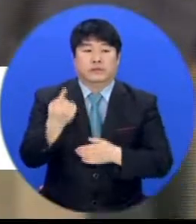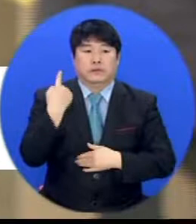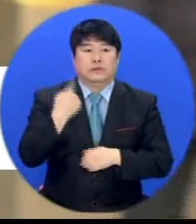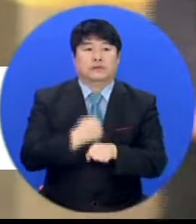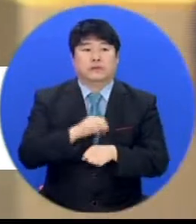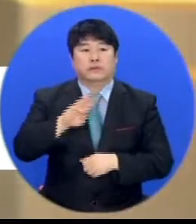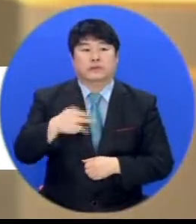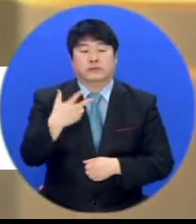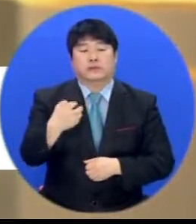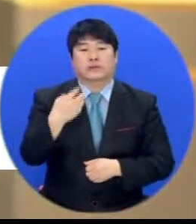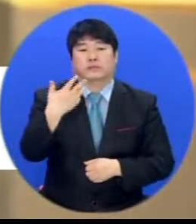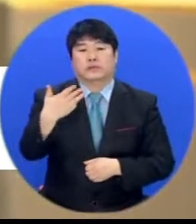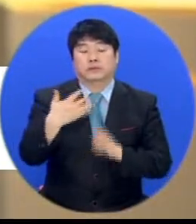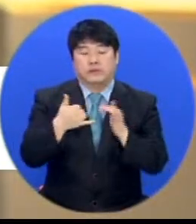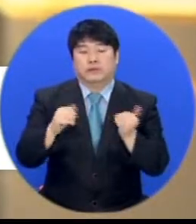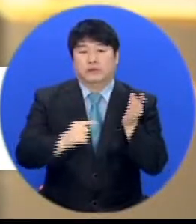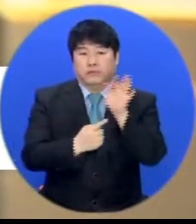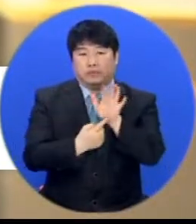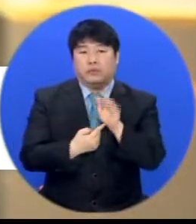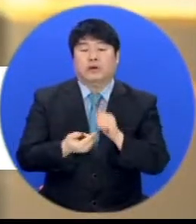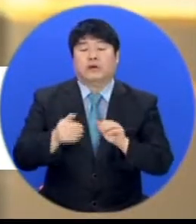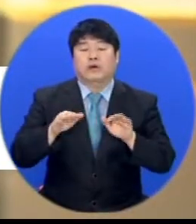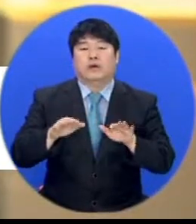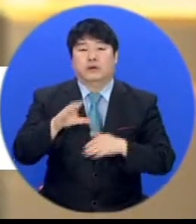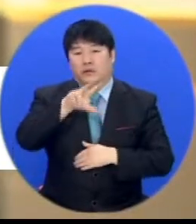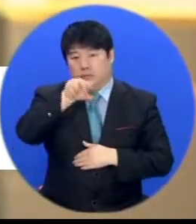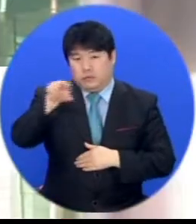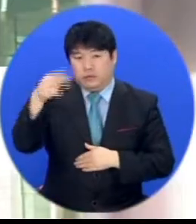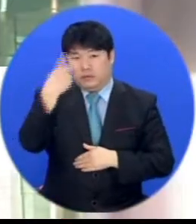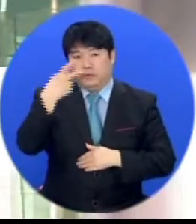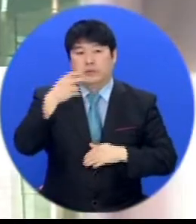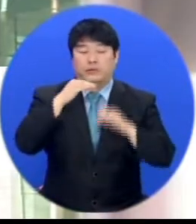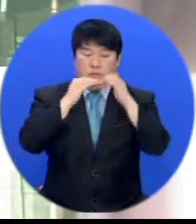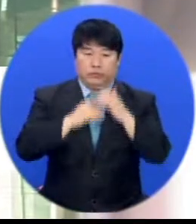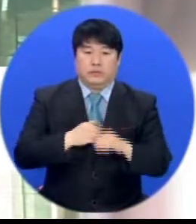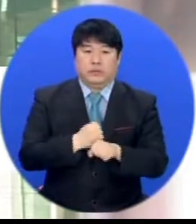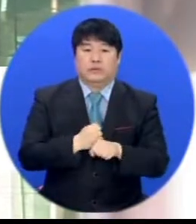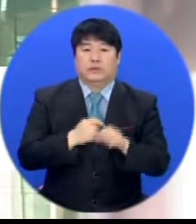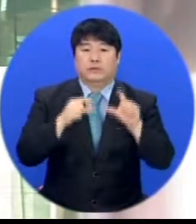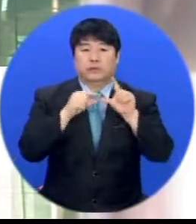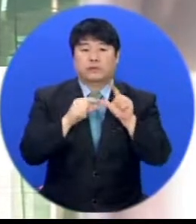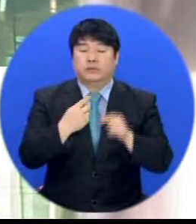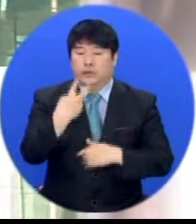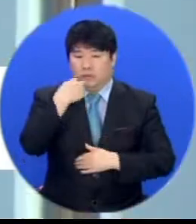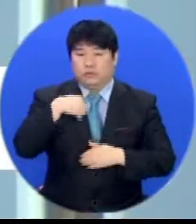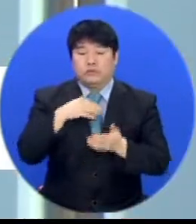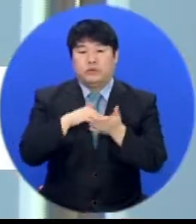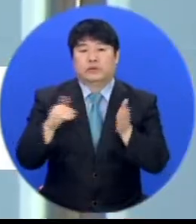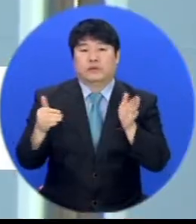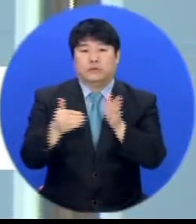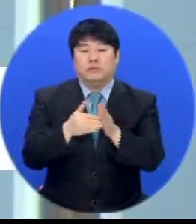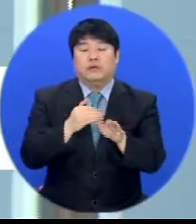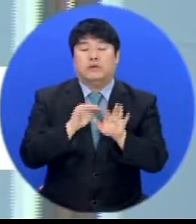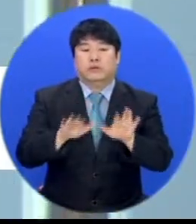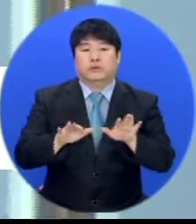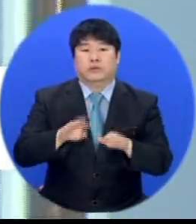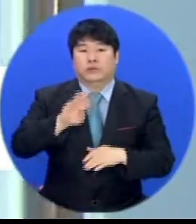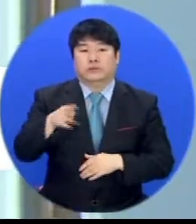어제는 378명으로 발표했다가 CCTV 확인 과정에서 일부가 중복 집계됐다며